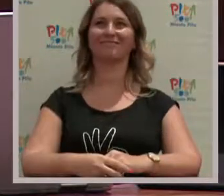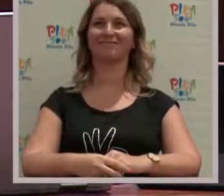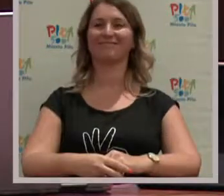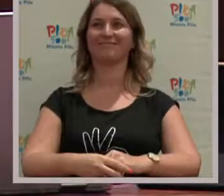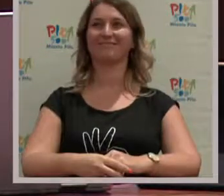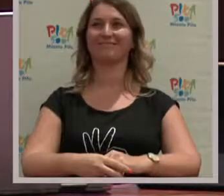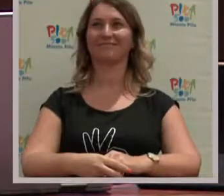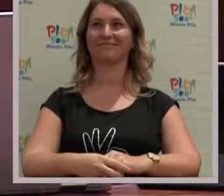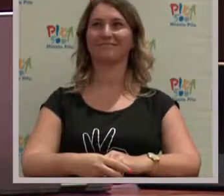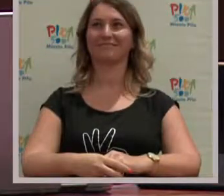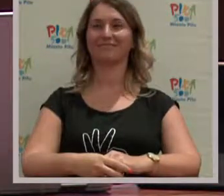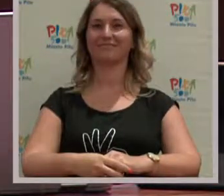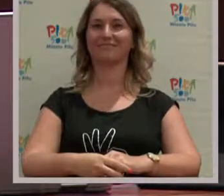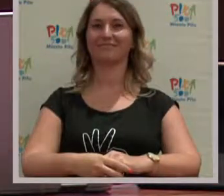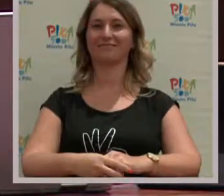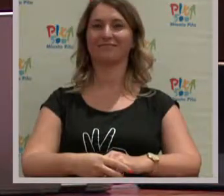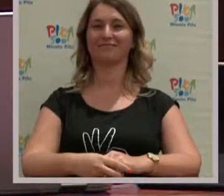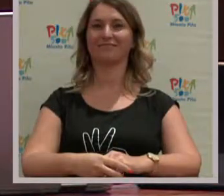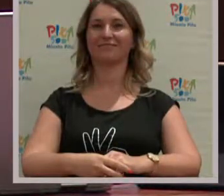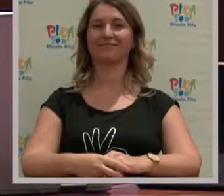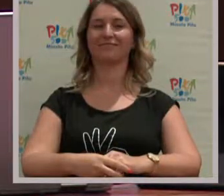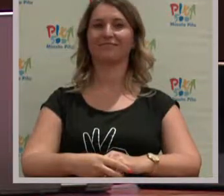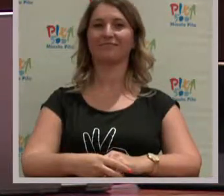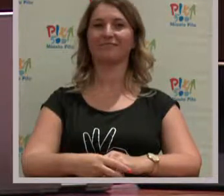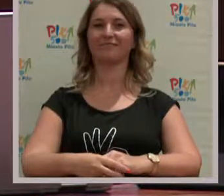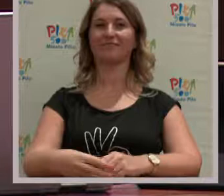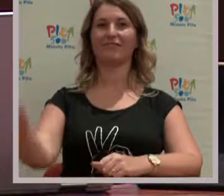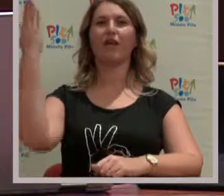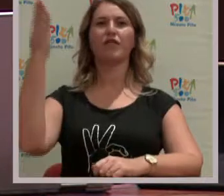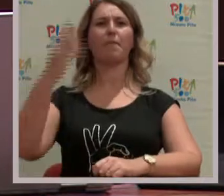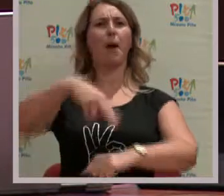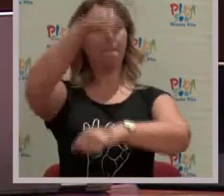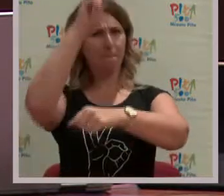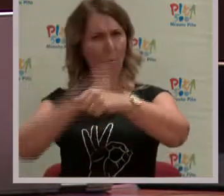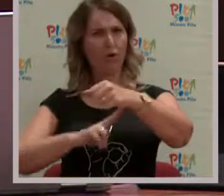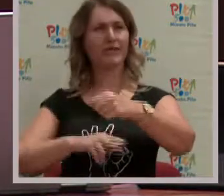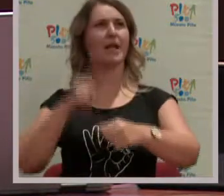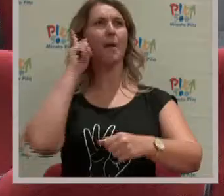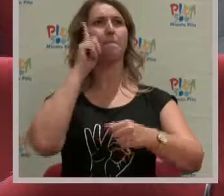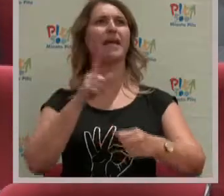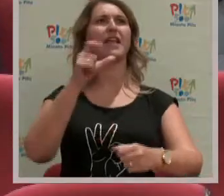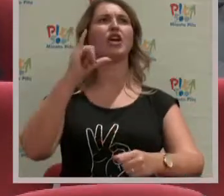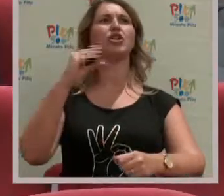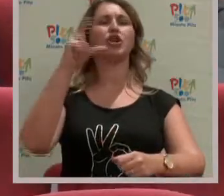Witam serdecznie inspektora Sebastiana Cichockiego, komendanta Powiatowego Policji w Pile.